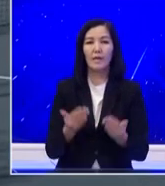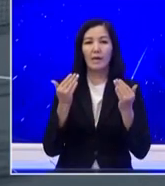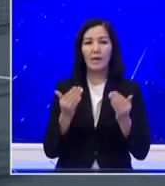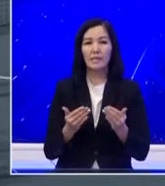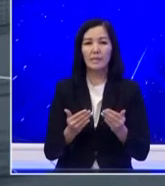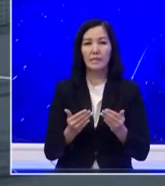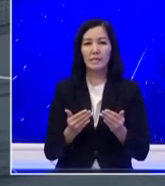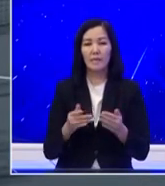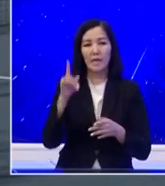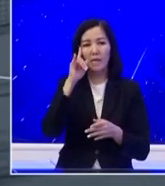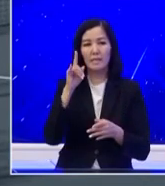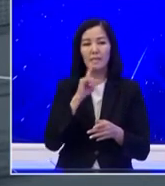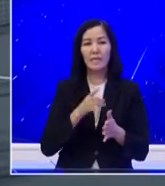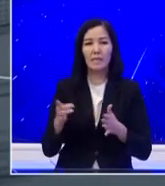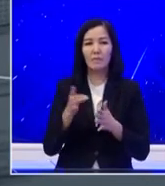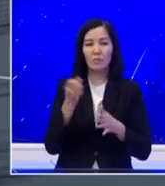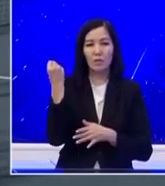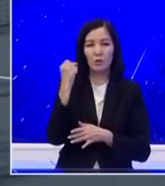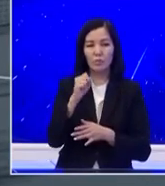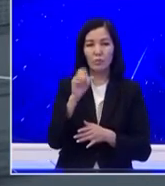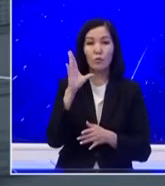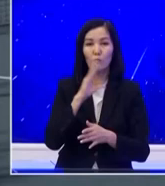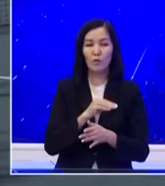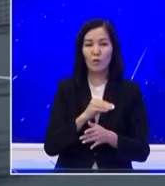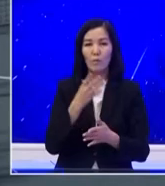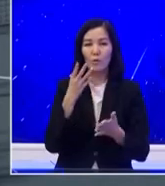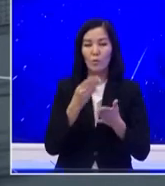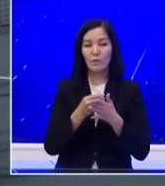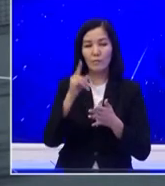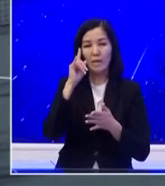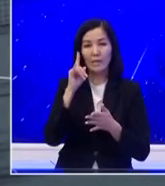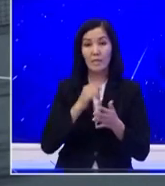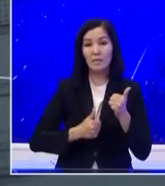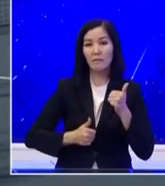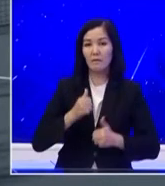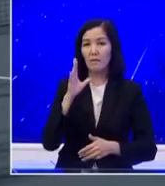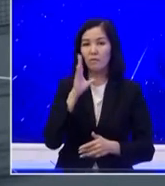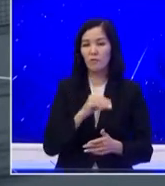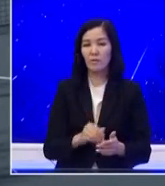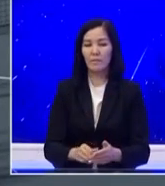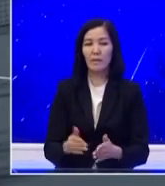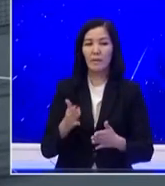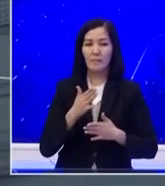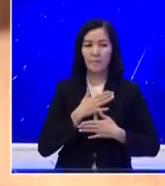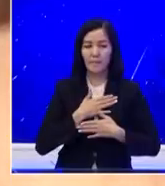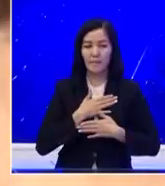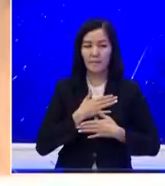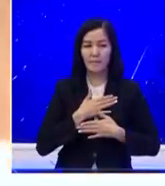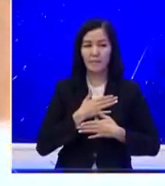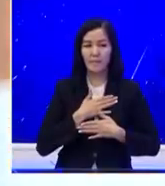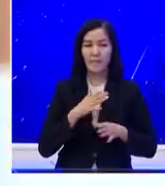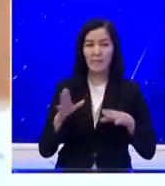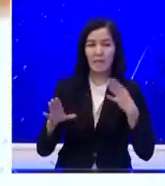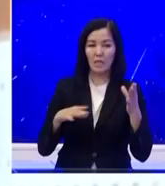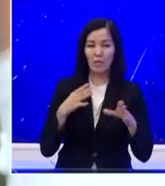Қазақстан Республикасын. Және де өз елімді мақтан түзе аламын. Біз